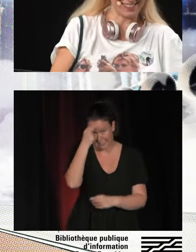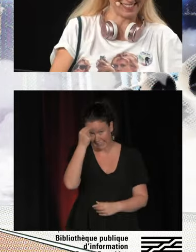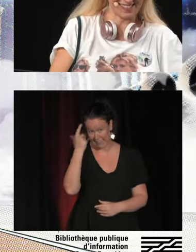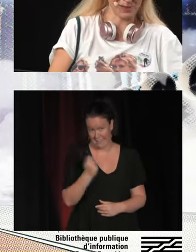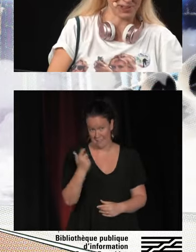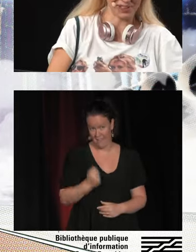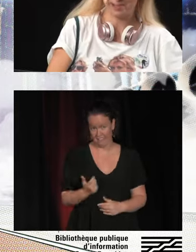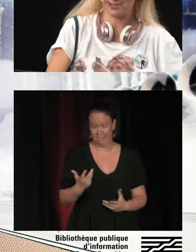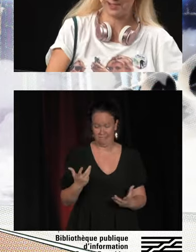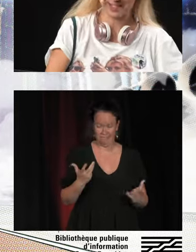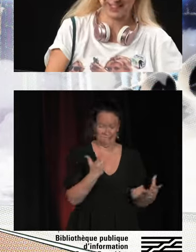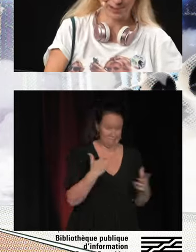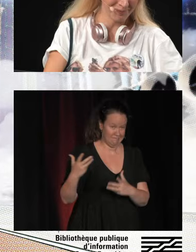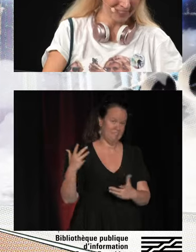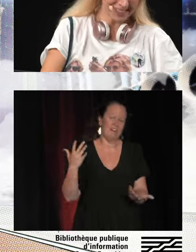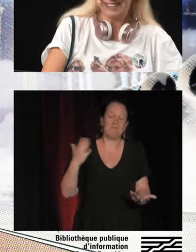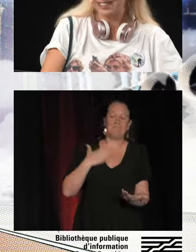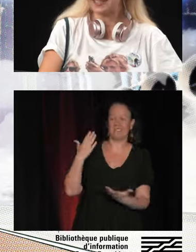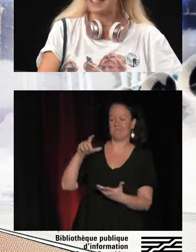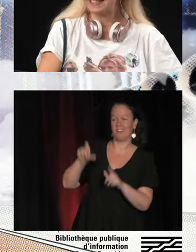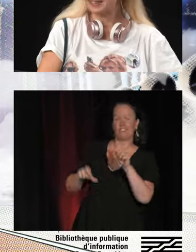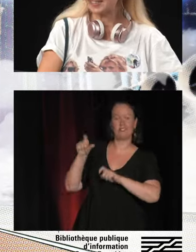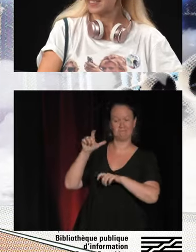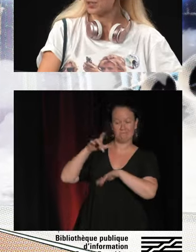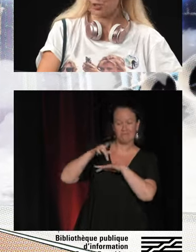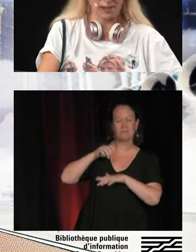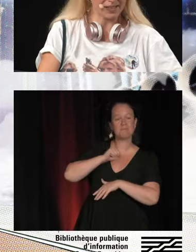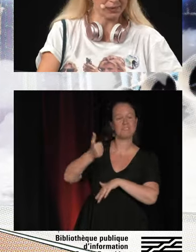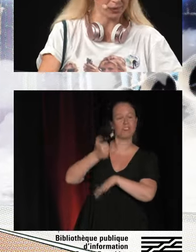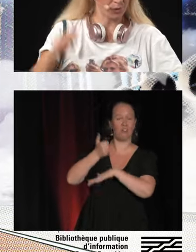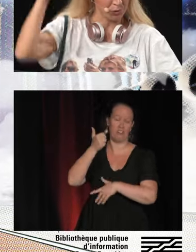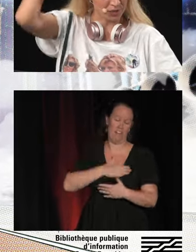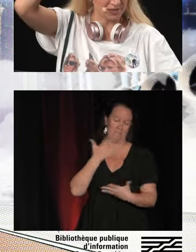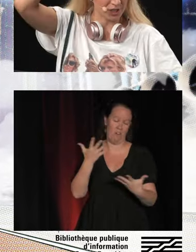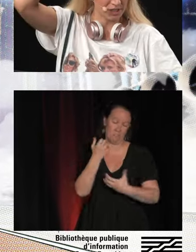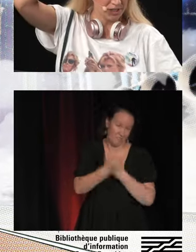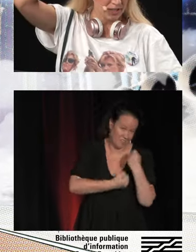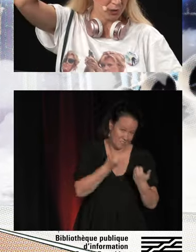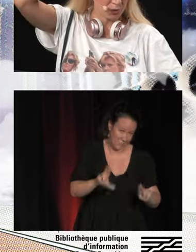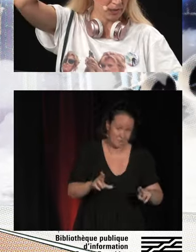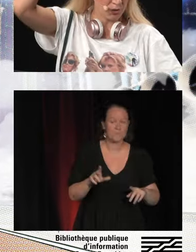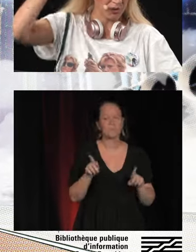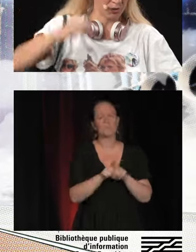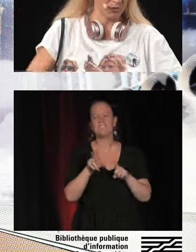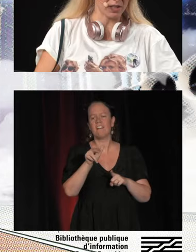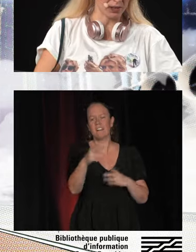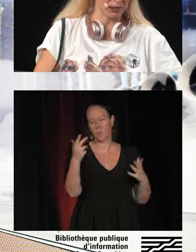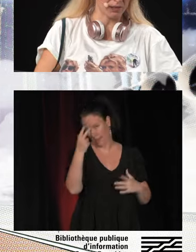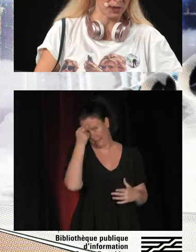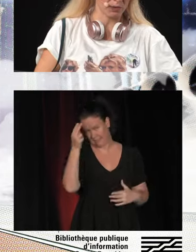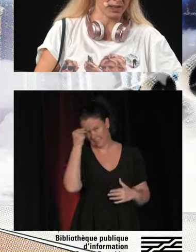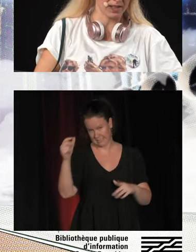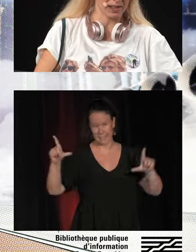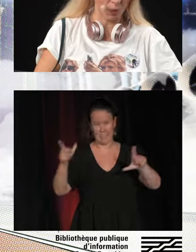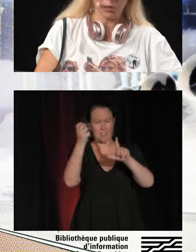là, les speedrunners aiment bien souffrir également. Qui sait, quand j'aurai appris le Temple du Soleil déjà. Est-ce que tu peux nous mettre juste le niveau le plus élevé de